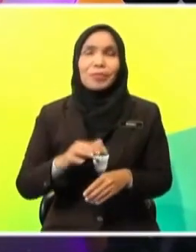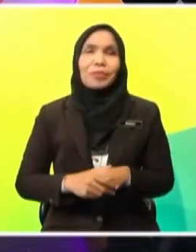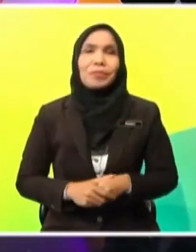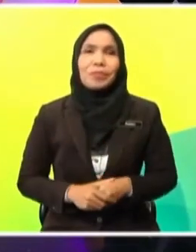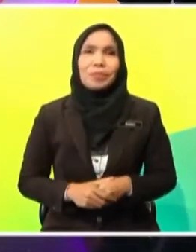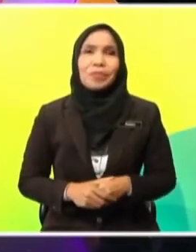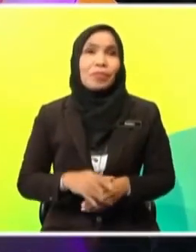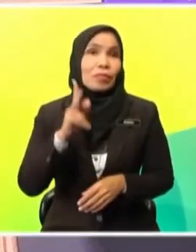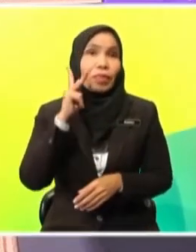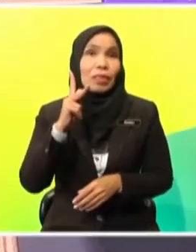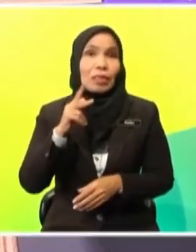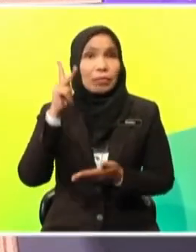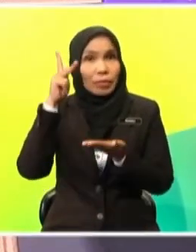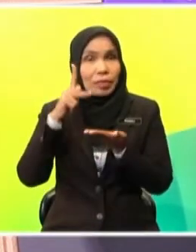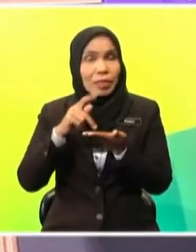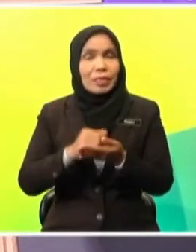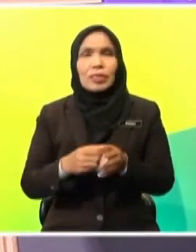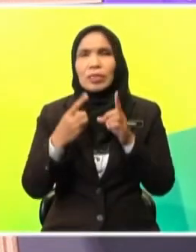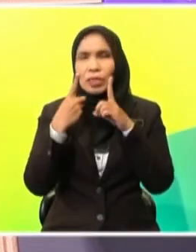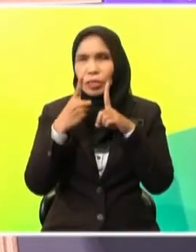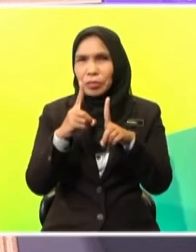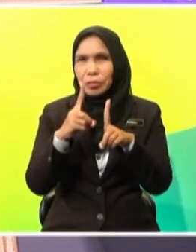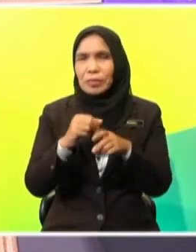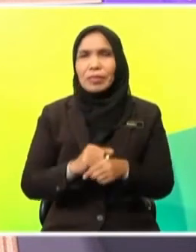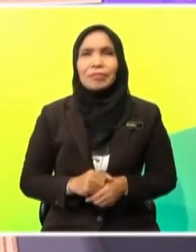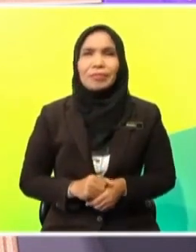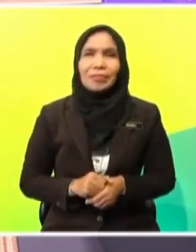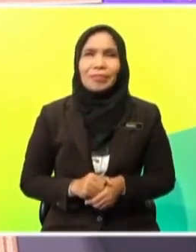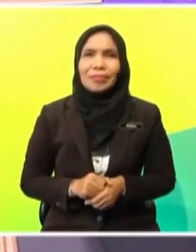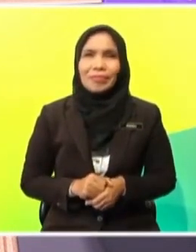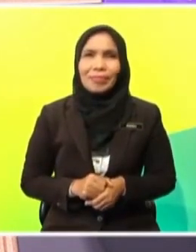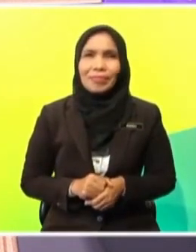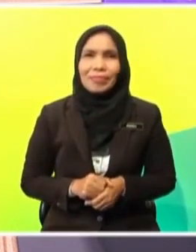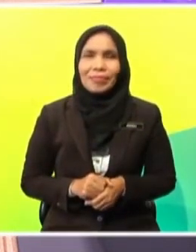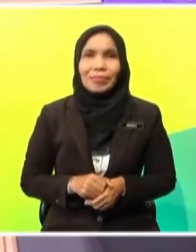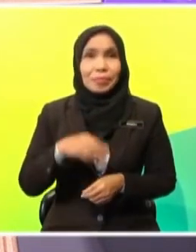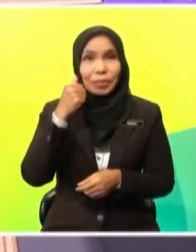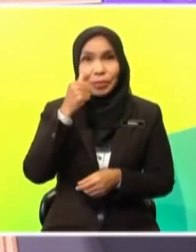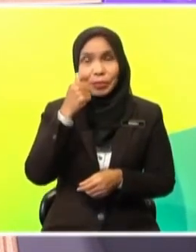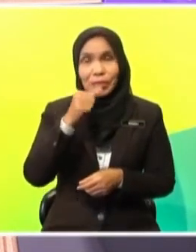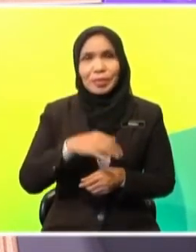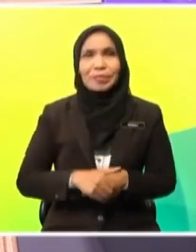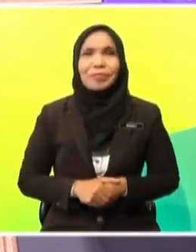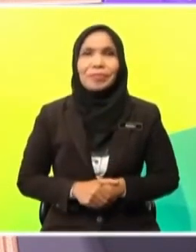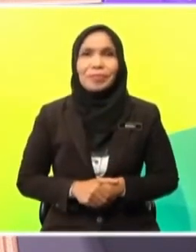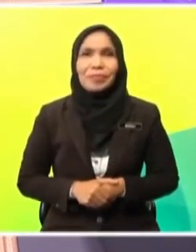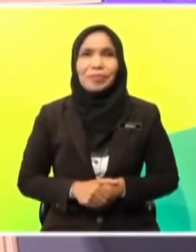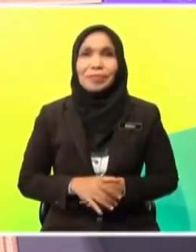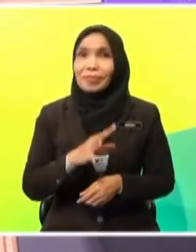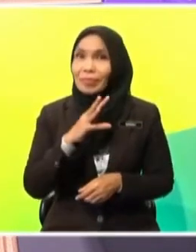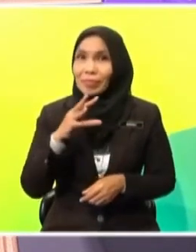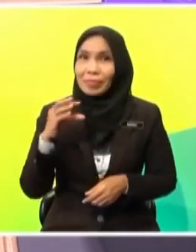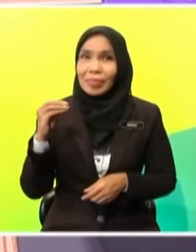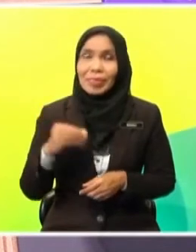jawabannya adalah tipe kata Airin perempuan y dan juga